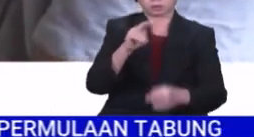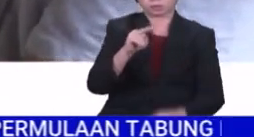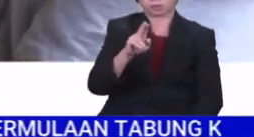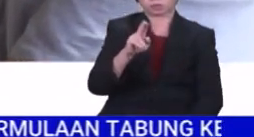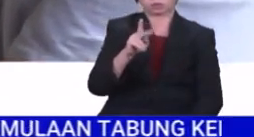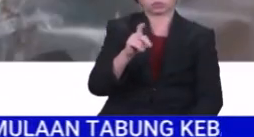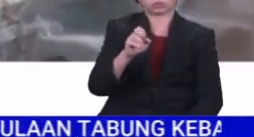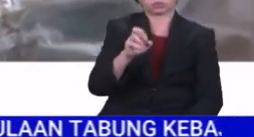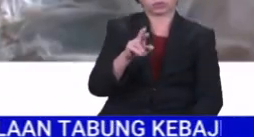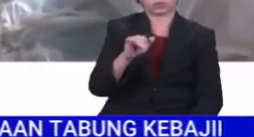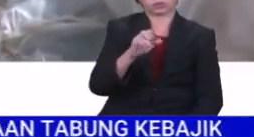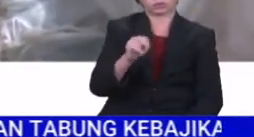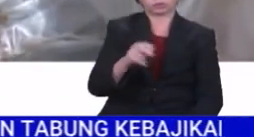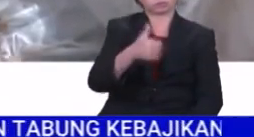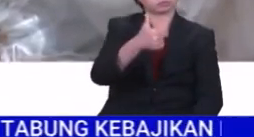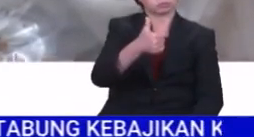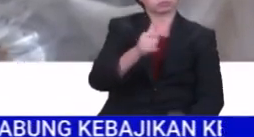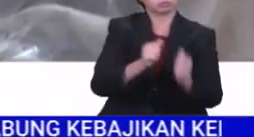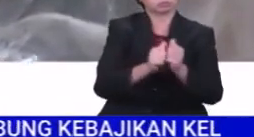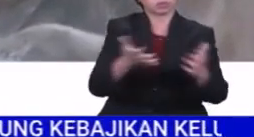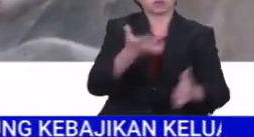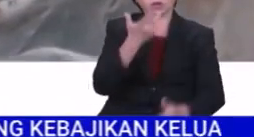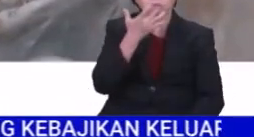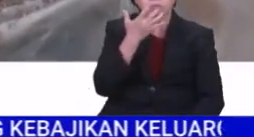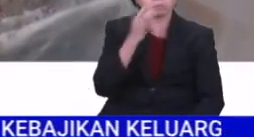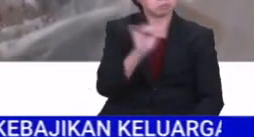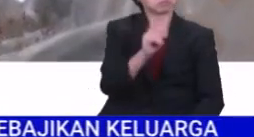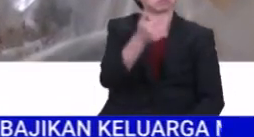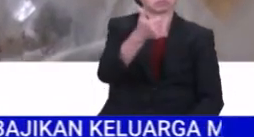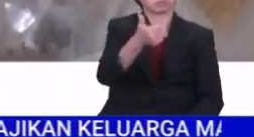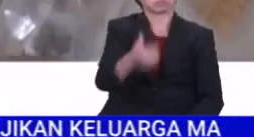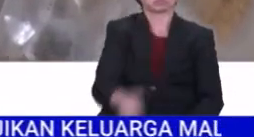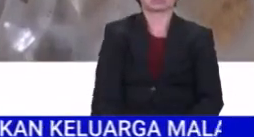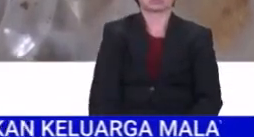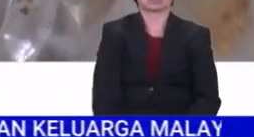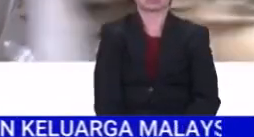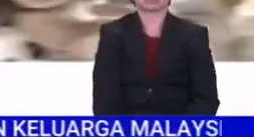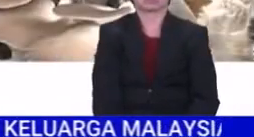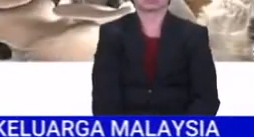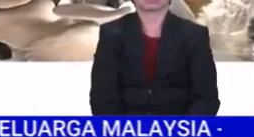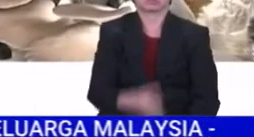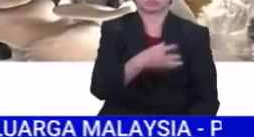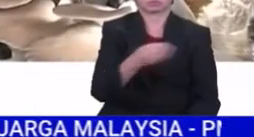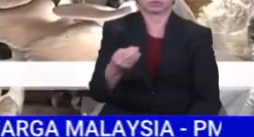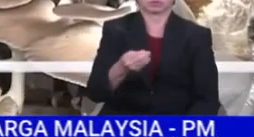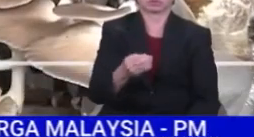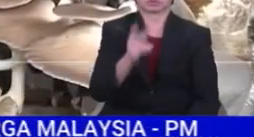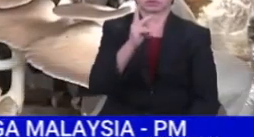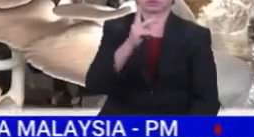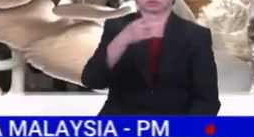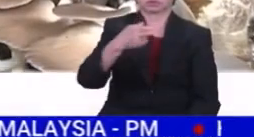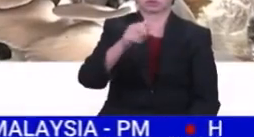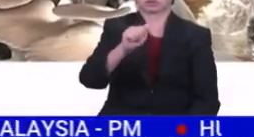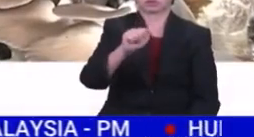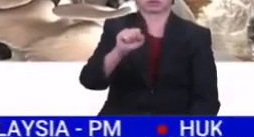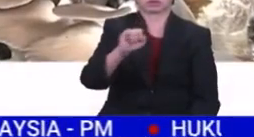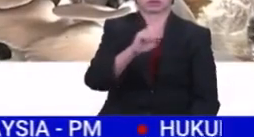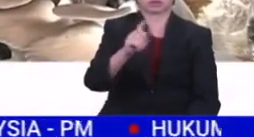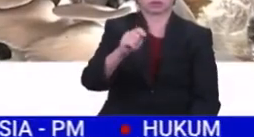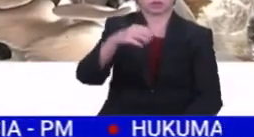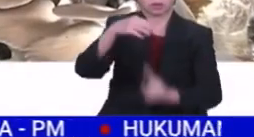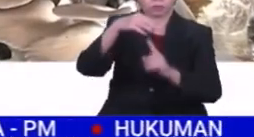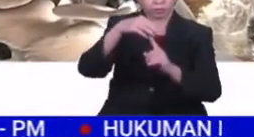yang tinggi Tanpa menjejakkan Rasa dan teksturnya dan khasiatnya cendawan to the